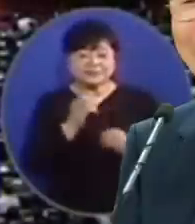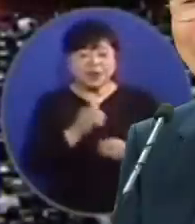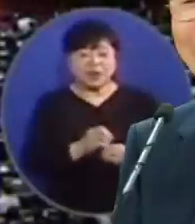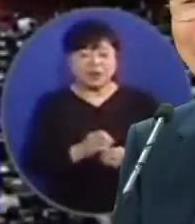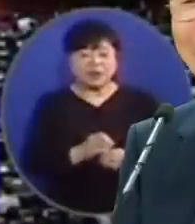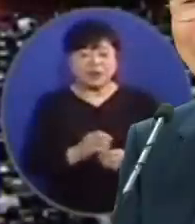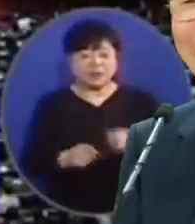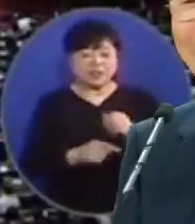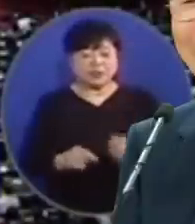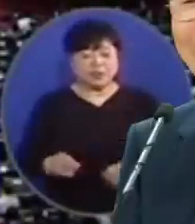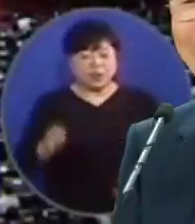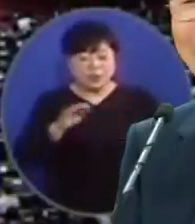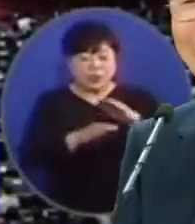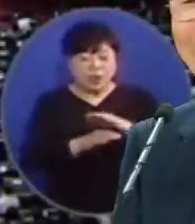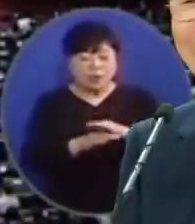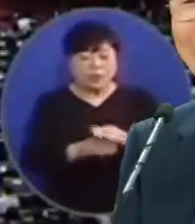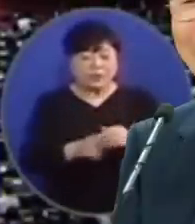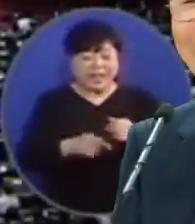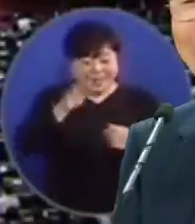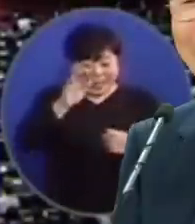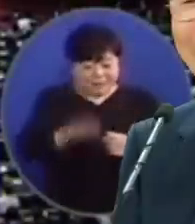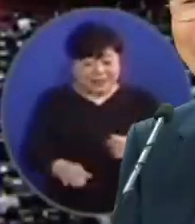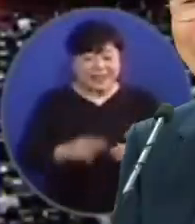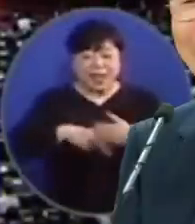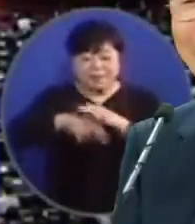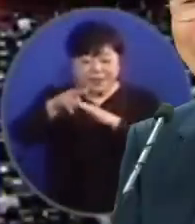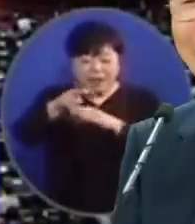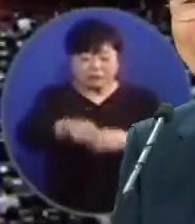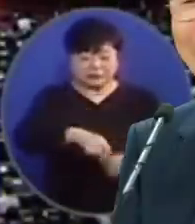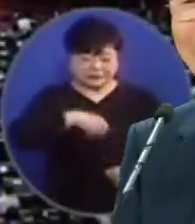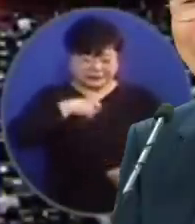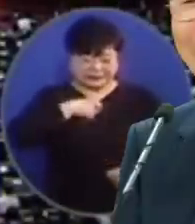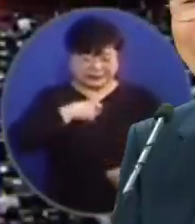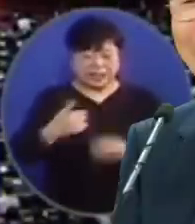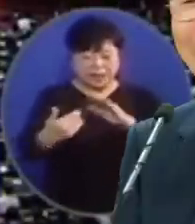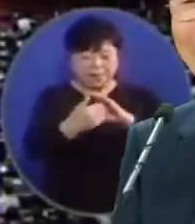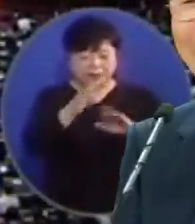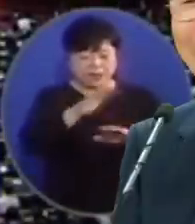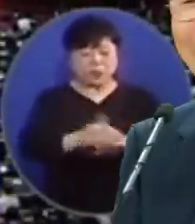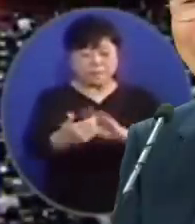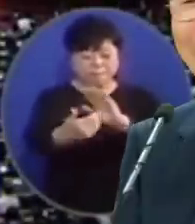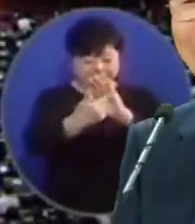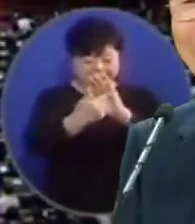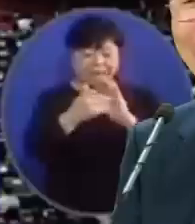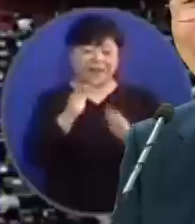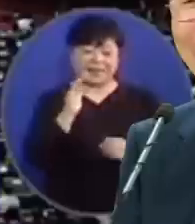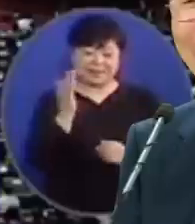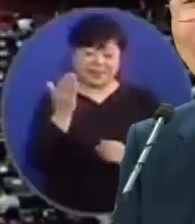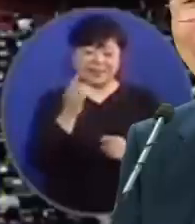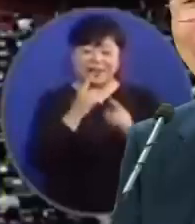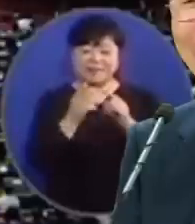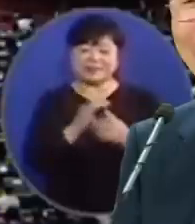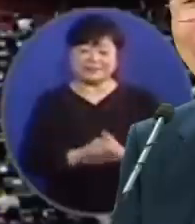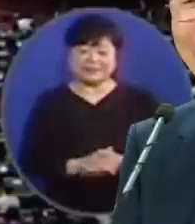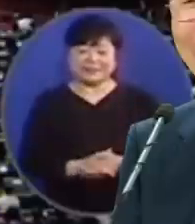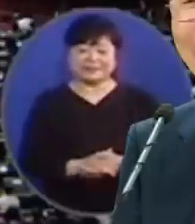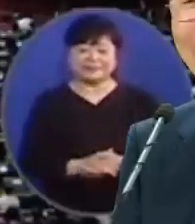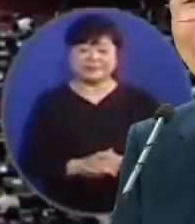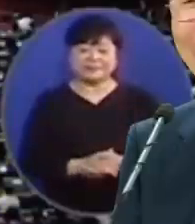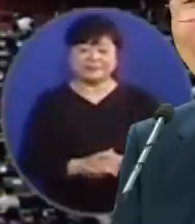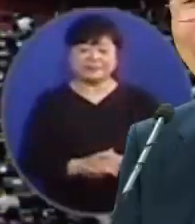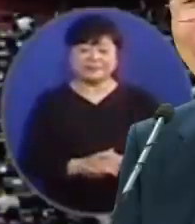그의 깃으로 덮으시니 내가 그의 날개 아래 피하리로다. 그의 진실함은 방패와 손방패가 된다고 말씀하고 있는